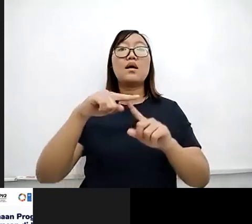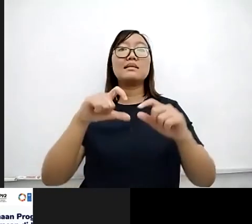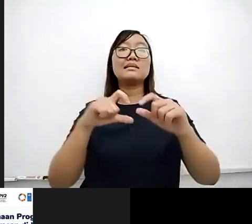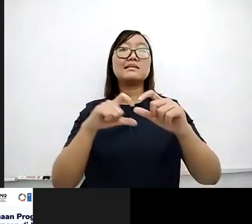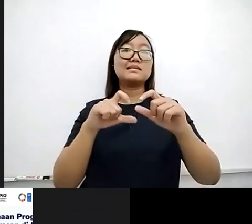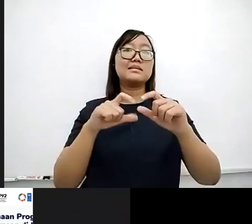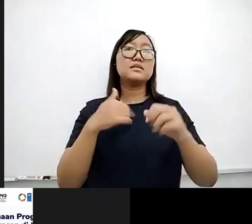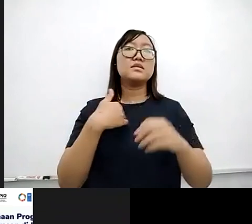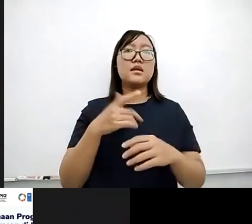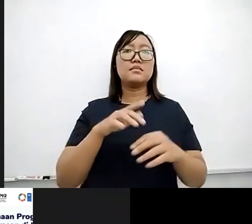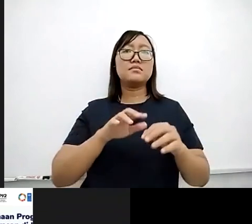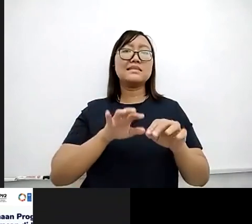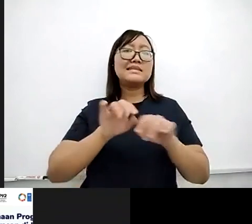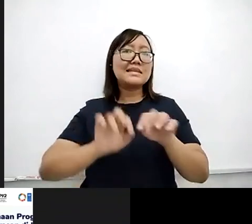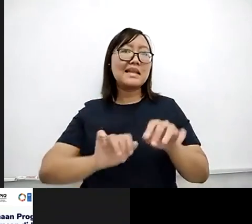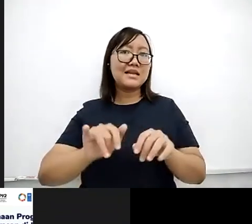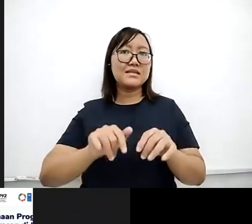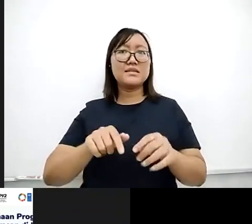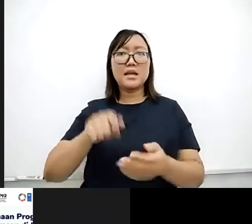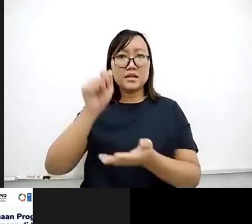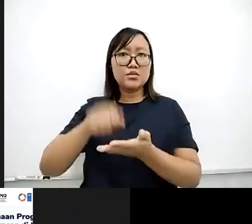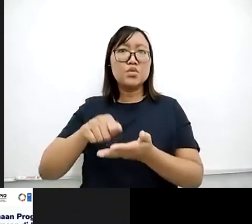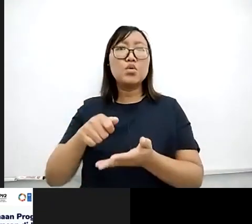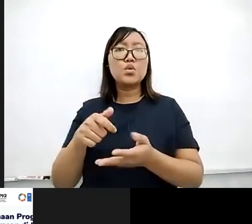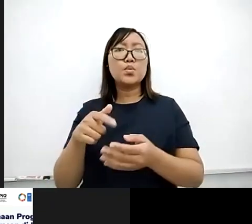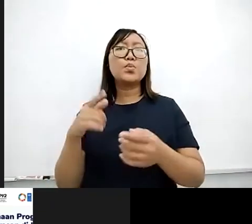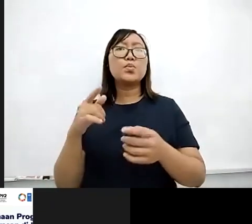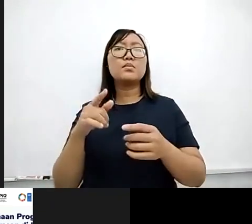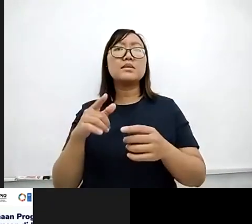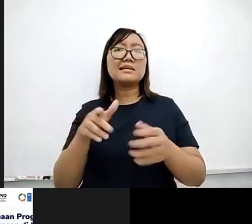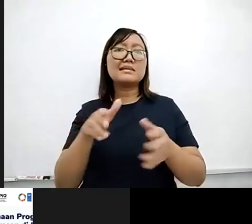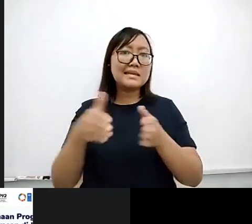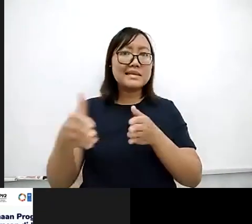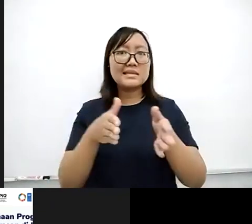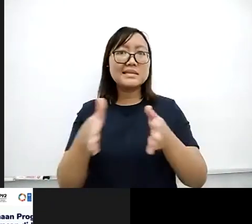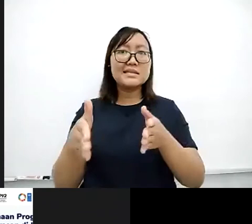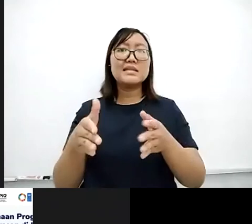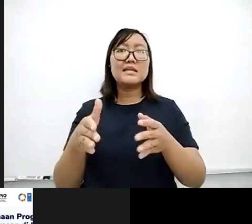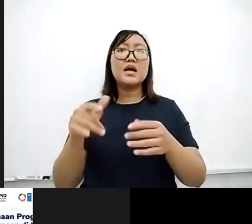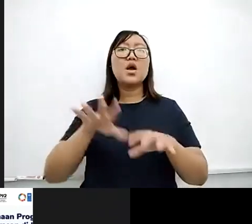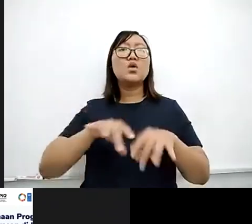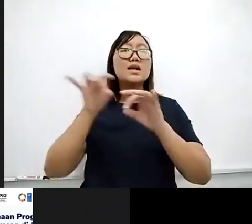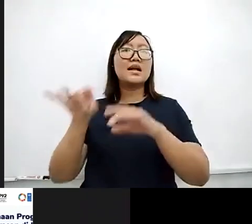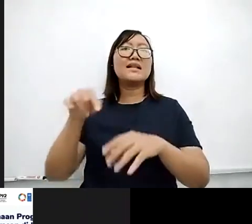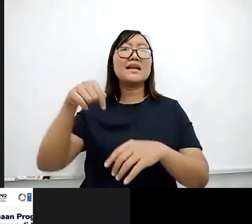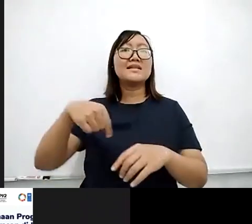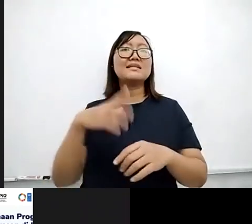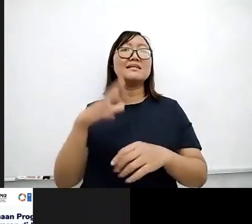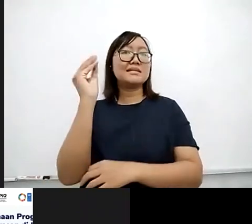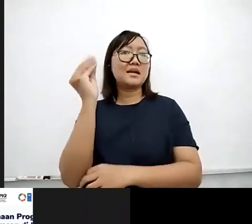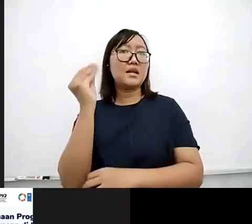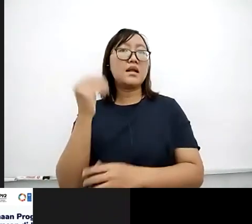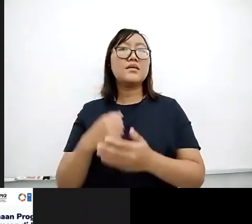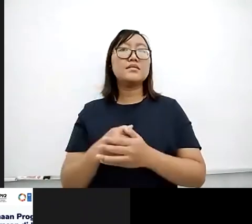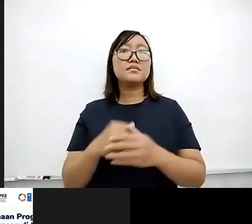Justice and democratic governance political and strategic communication Australian Embassy Jakarta Hai Alex ini terlibat